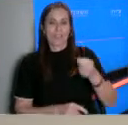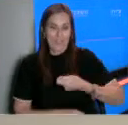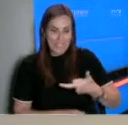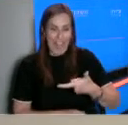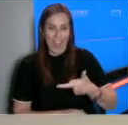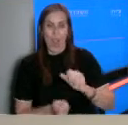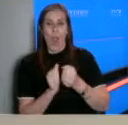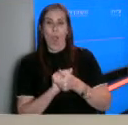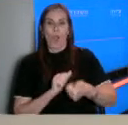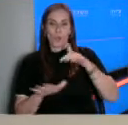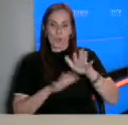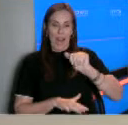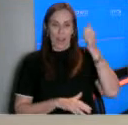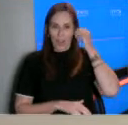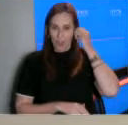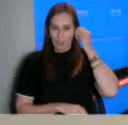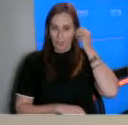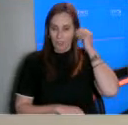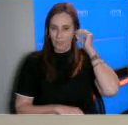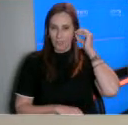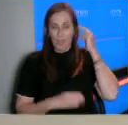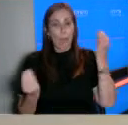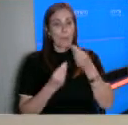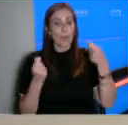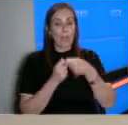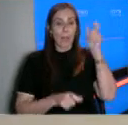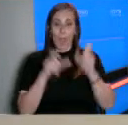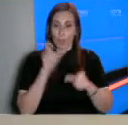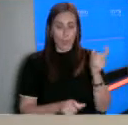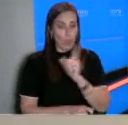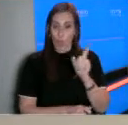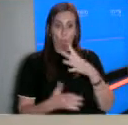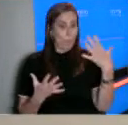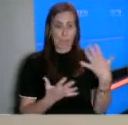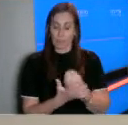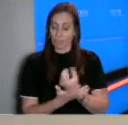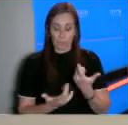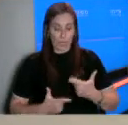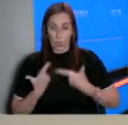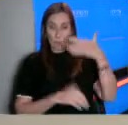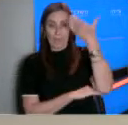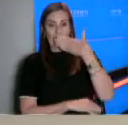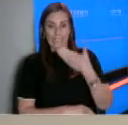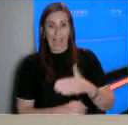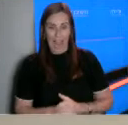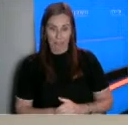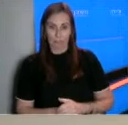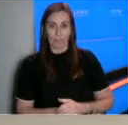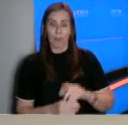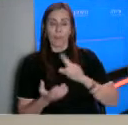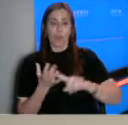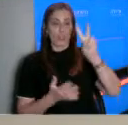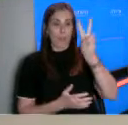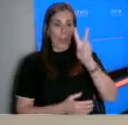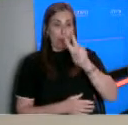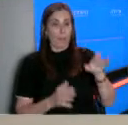או ראש ממשלה ראשון. משהו לגבי אנשים שלא מצליחים להתקיים במדינת ישראל. בחודש